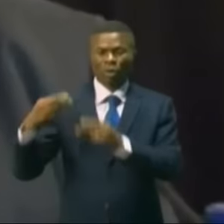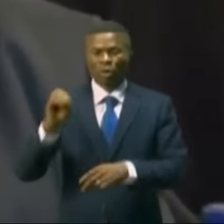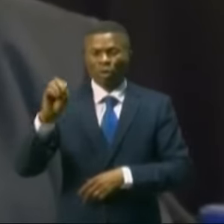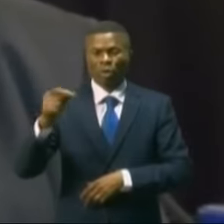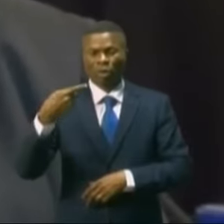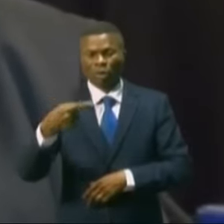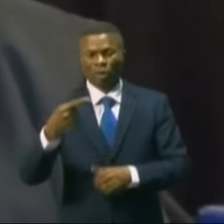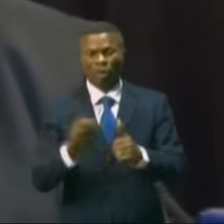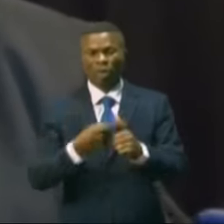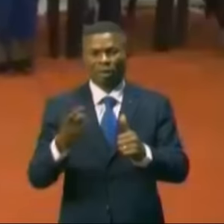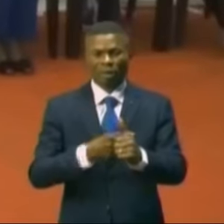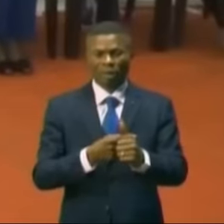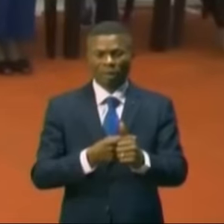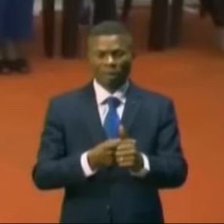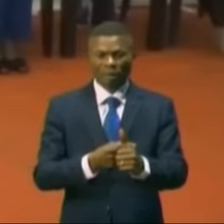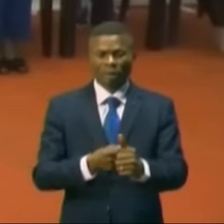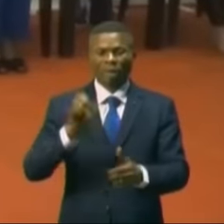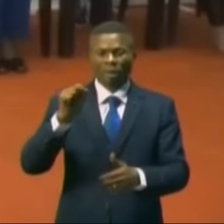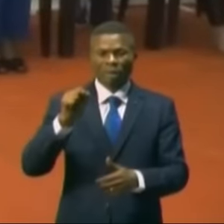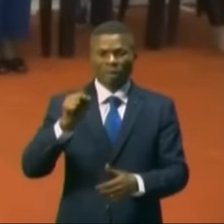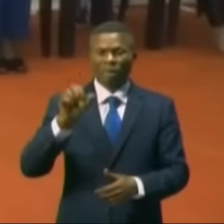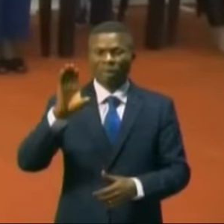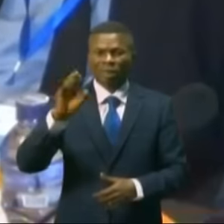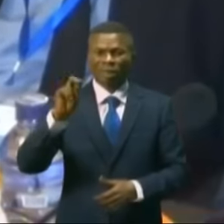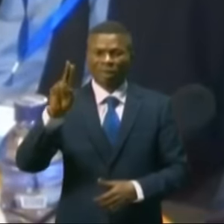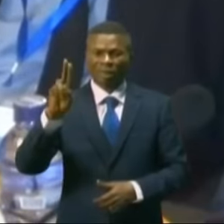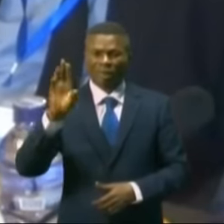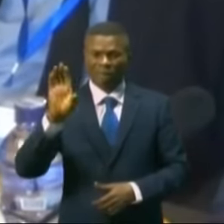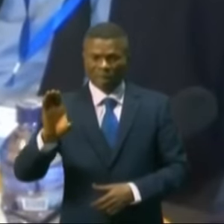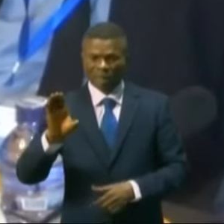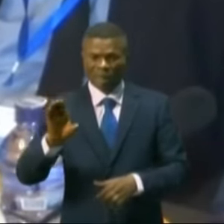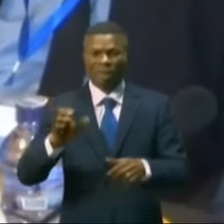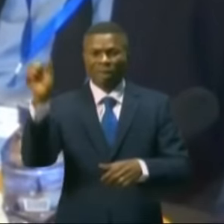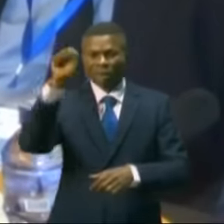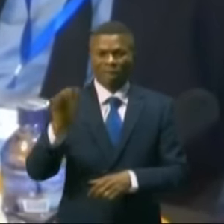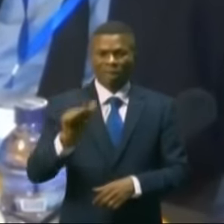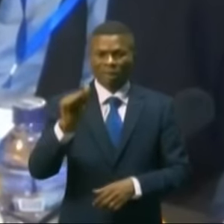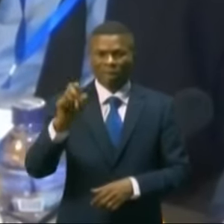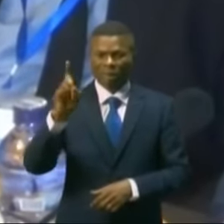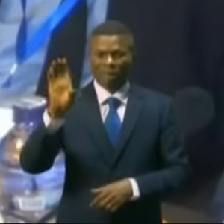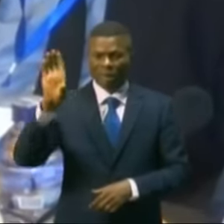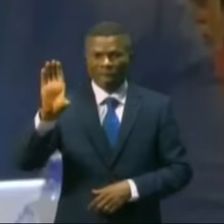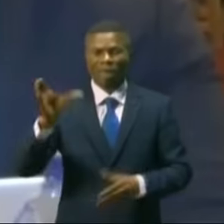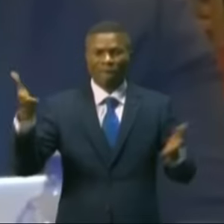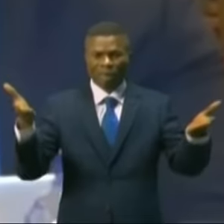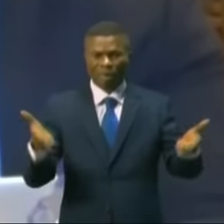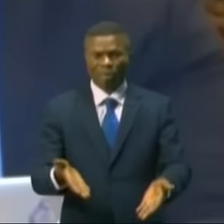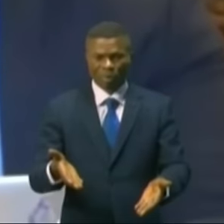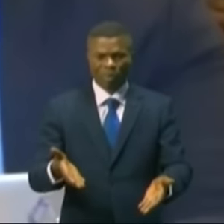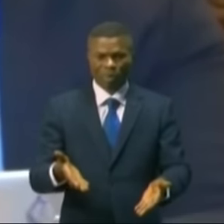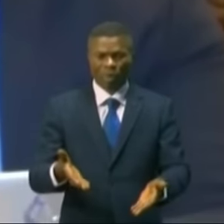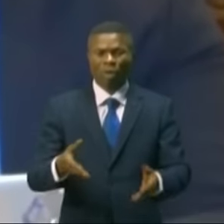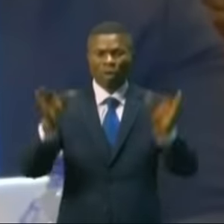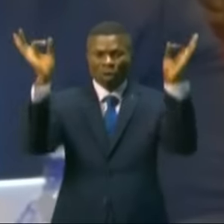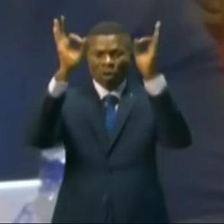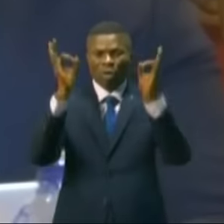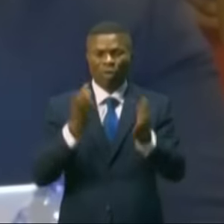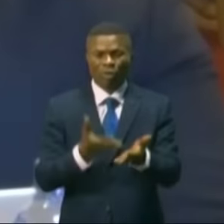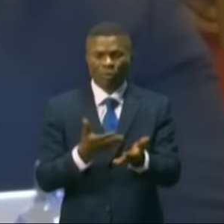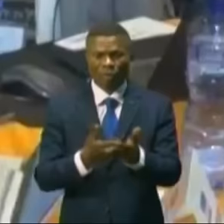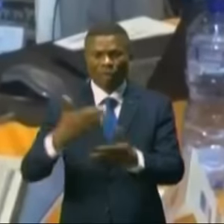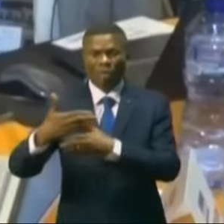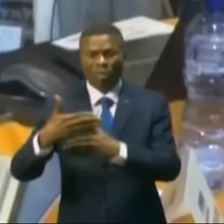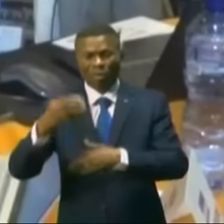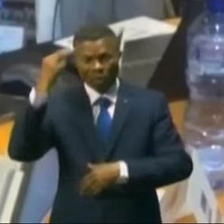régionales, notamment la CEAC, UMOA et la SADEC, ont pris part en présentiel à ces forums aux côtés